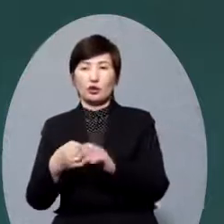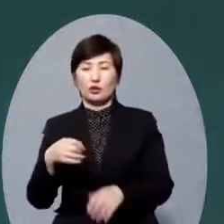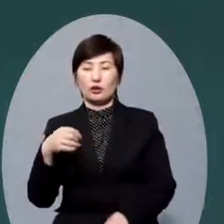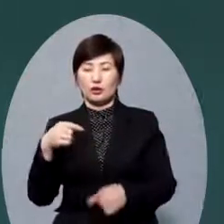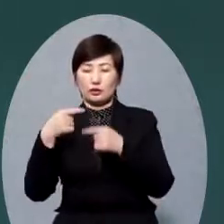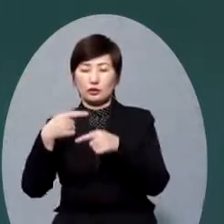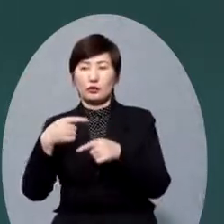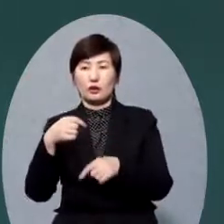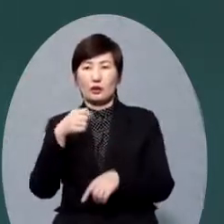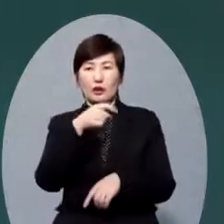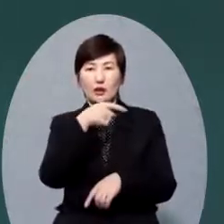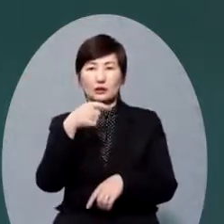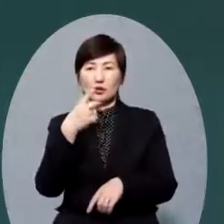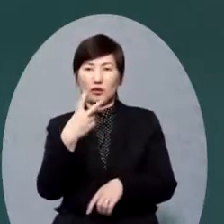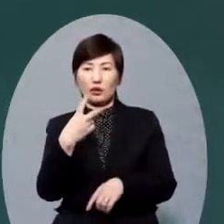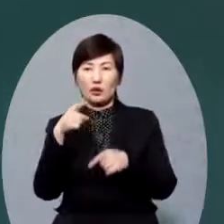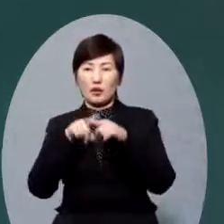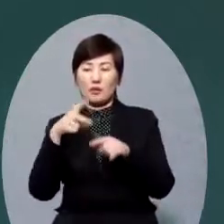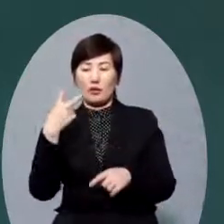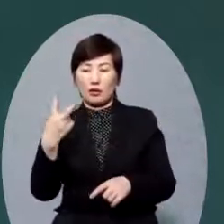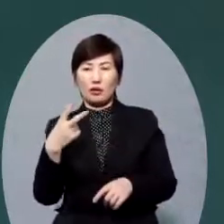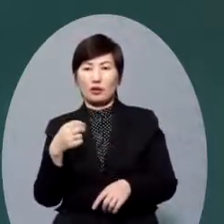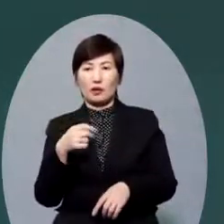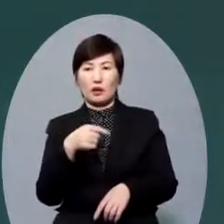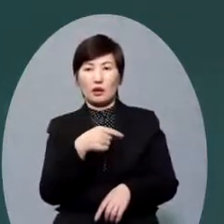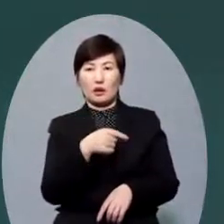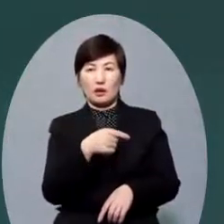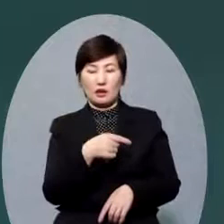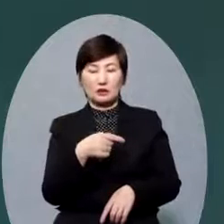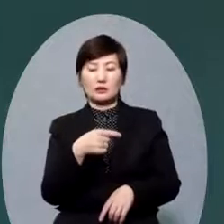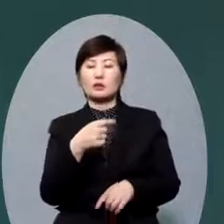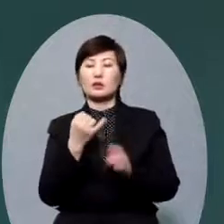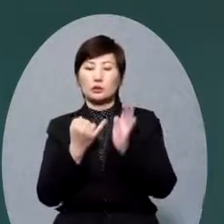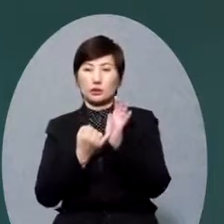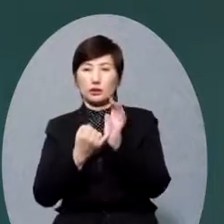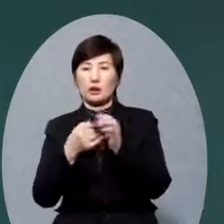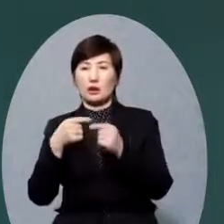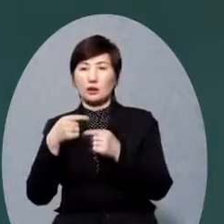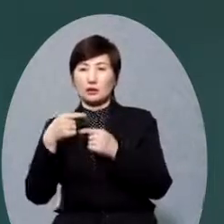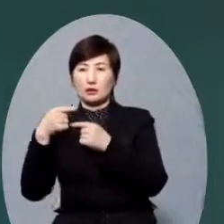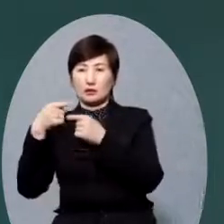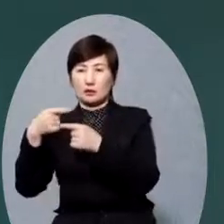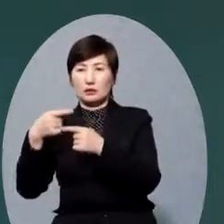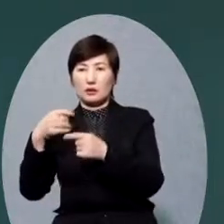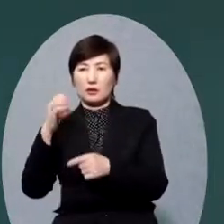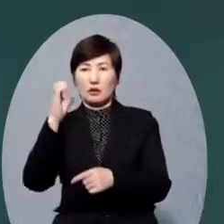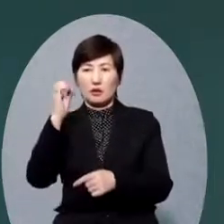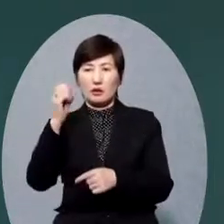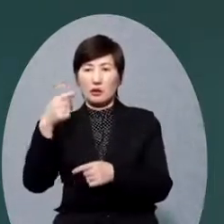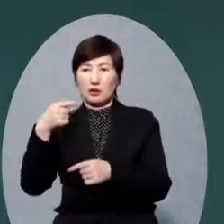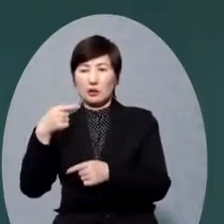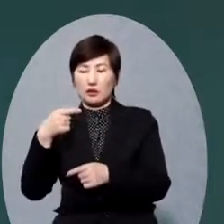хасдгэн 7. Тэнцүү хасах 2 нэмэх нь 2, хасах 6